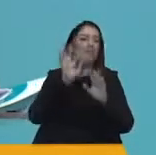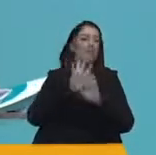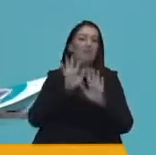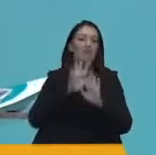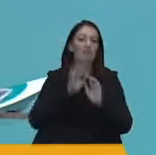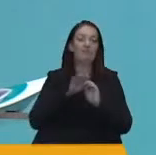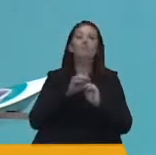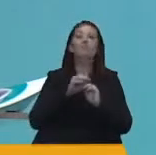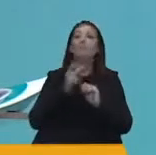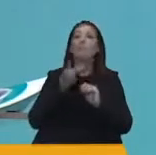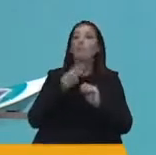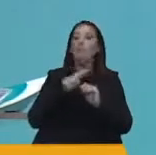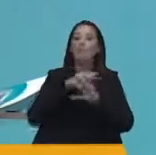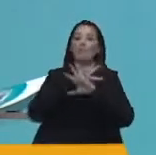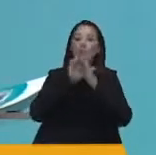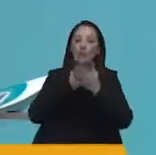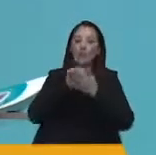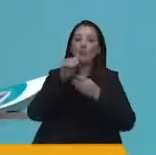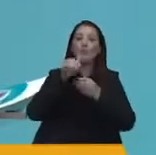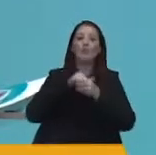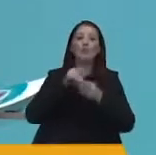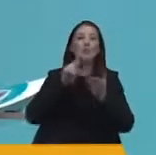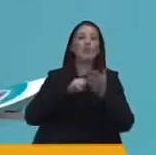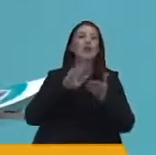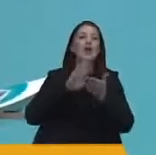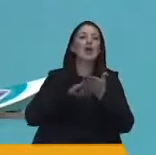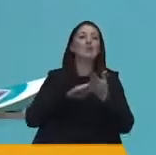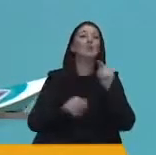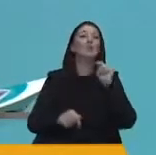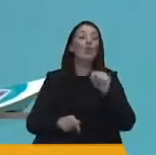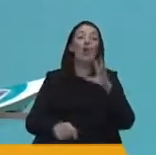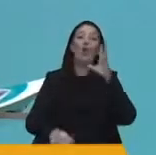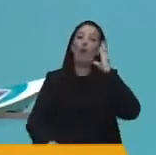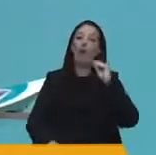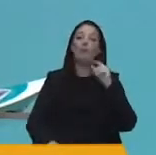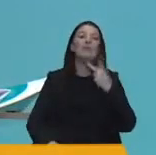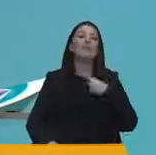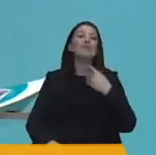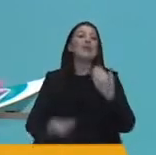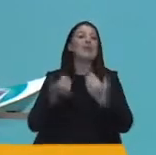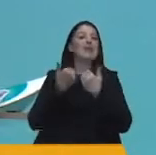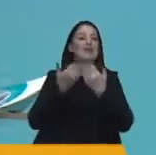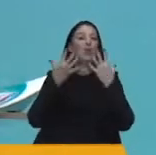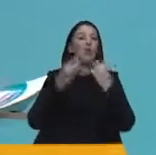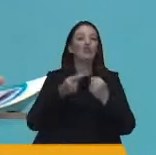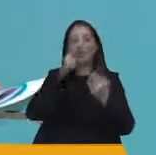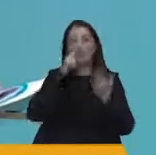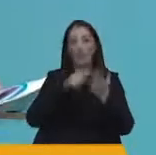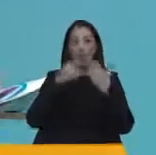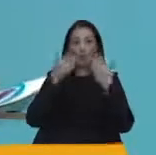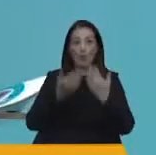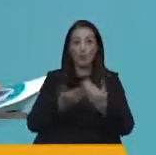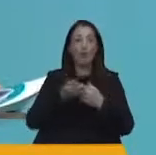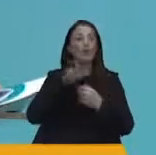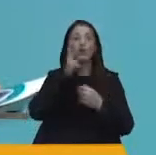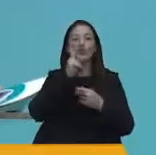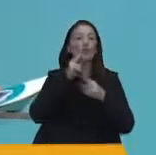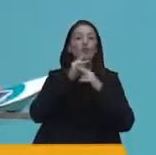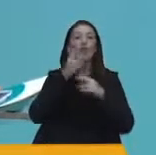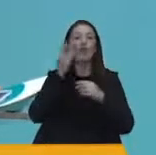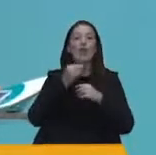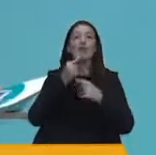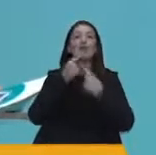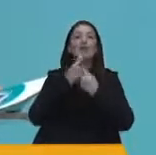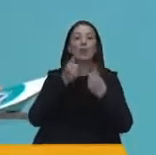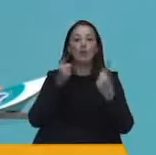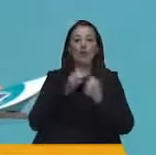Ben bütün meclis üyesi arkadaşlarımın bu anlamda bize destek olacağına inanıyorum. Son söz olarak şunu